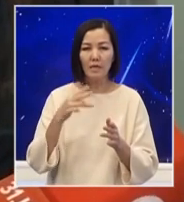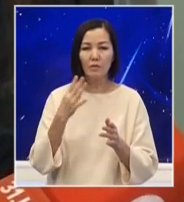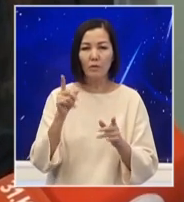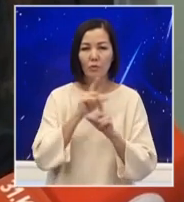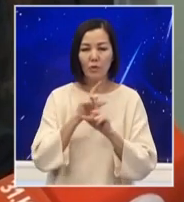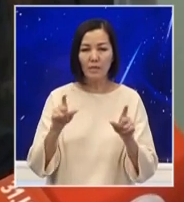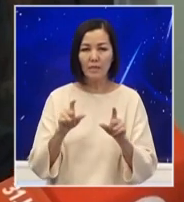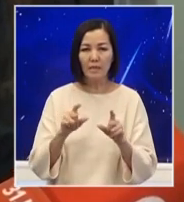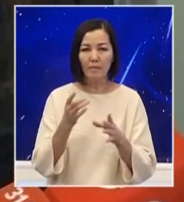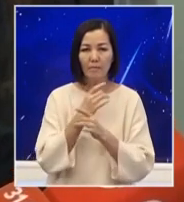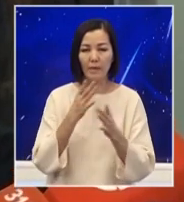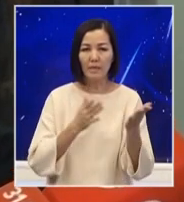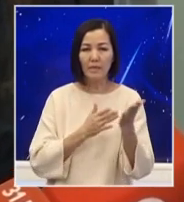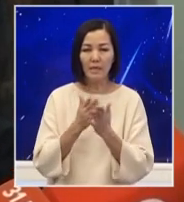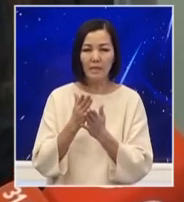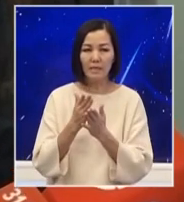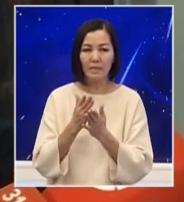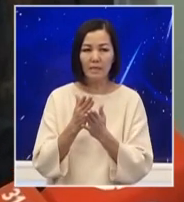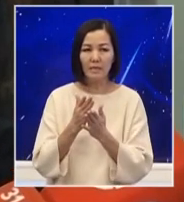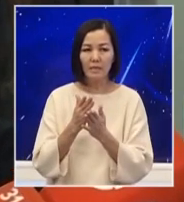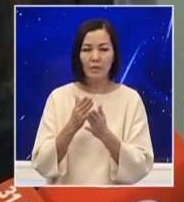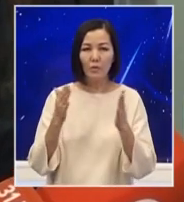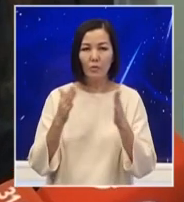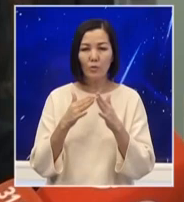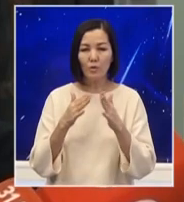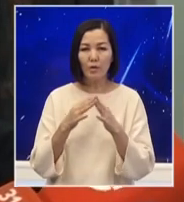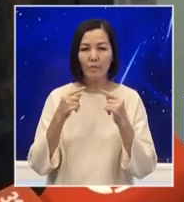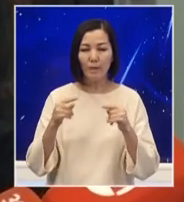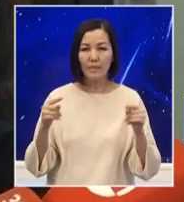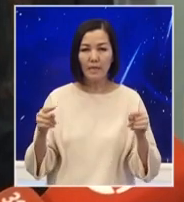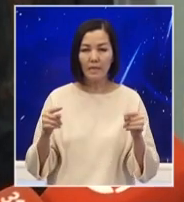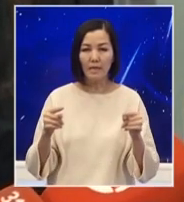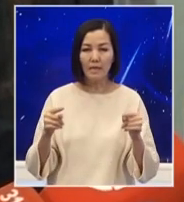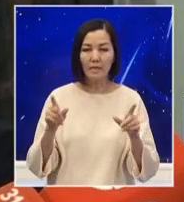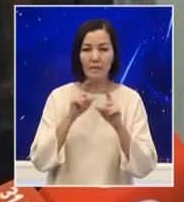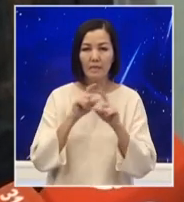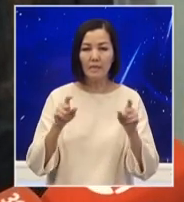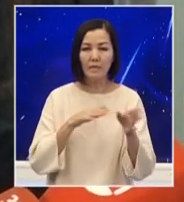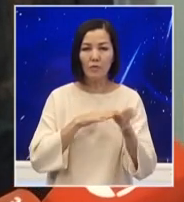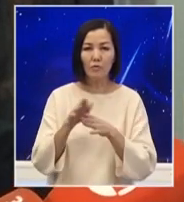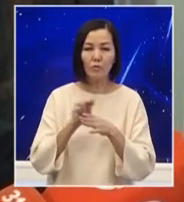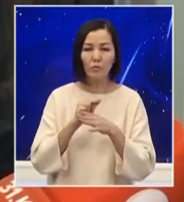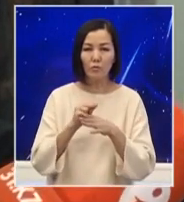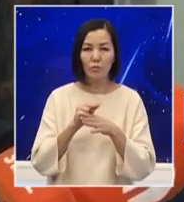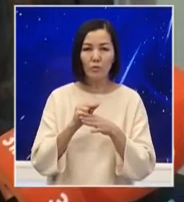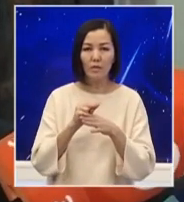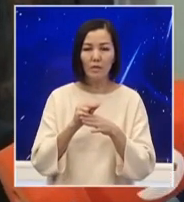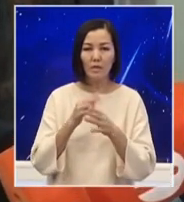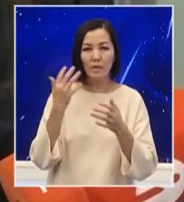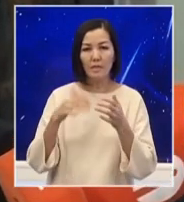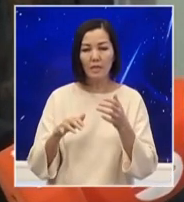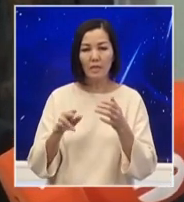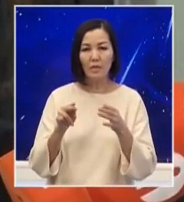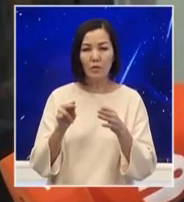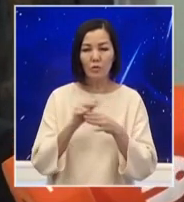нысан мәдениет саласындағы жаңа мәдениет үйлері, басқа да мәдениет саласының нысандары күрделі және